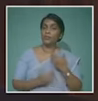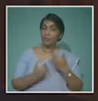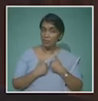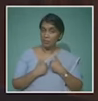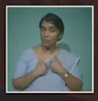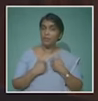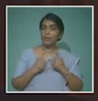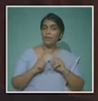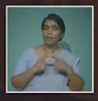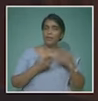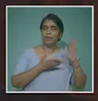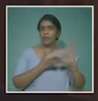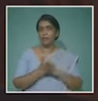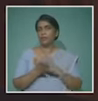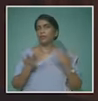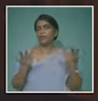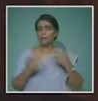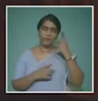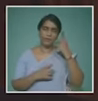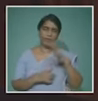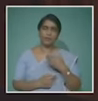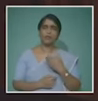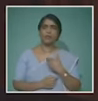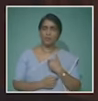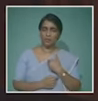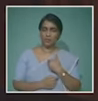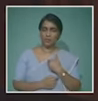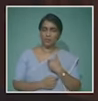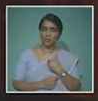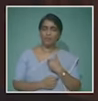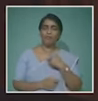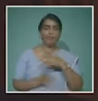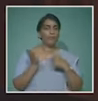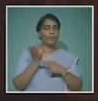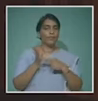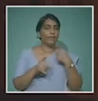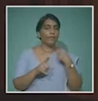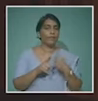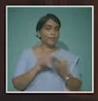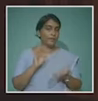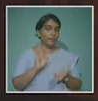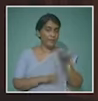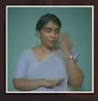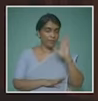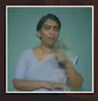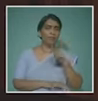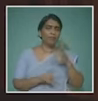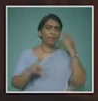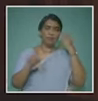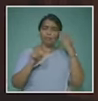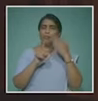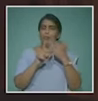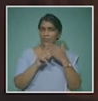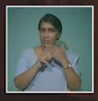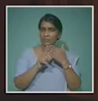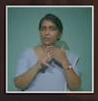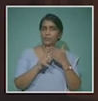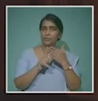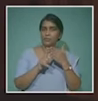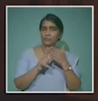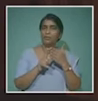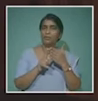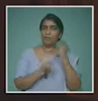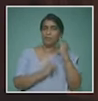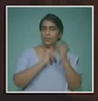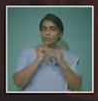இந்த வட் வரி அதிகரிக்கப்பட்டிருக்கின்ற போது அதனையும் விமர்சிக்க தொடங்கி இருப்பது என்பது ஒரு வேடிக்கையாக இருக்கிறது. எனவேதான் நான் சொன்னேன், கேலரிக்காக பேசுகின்றவர்கள்